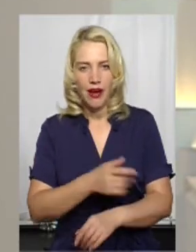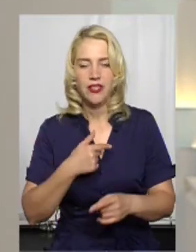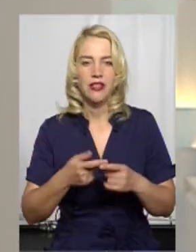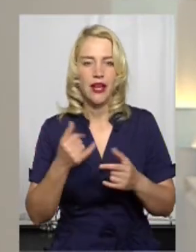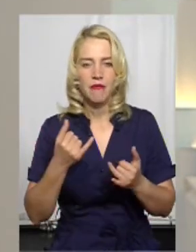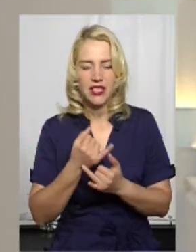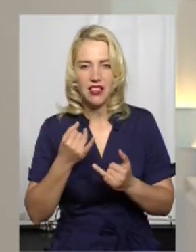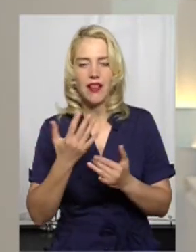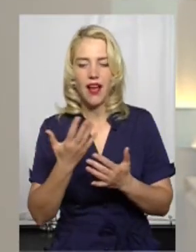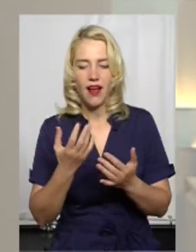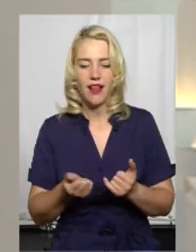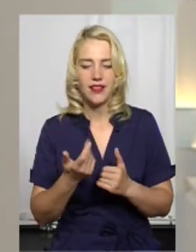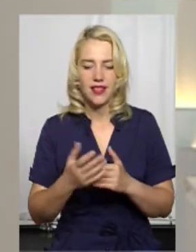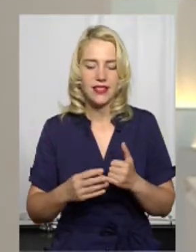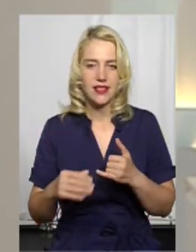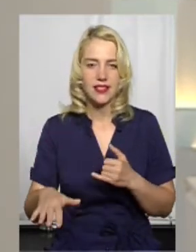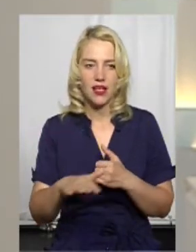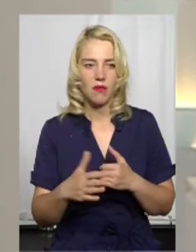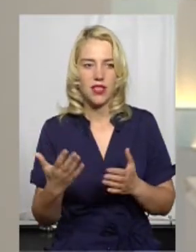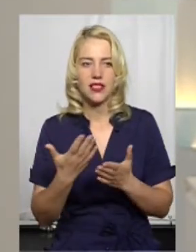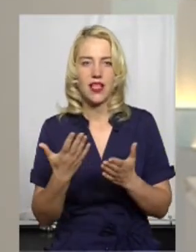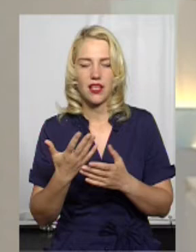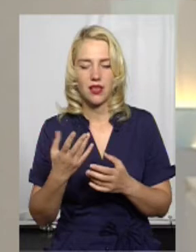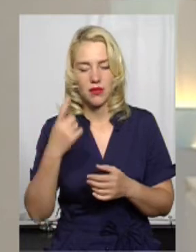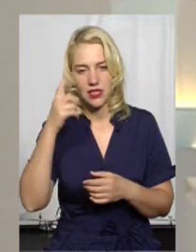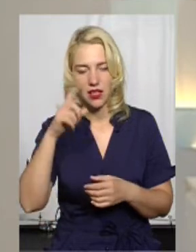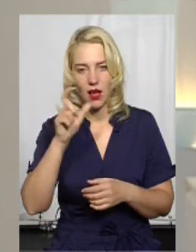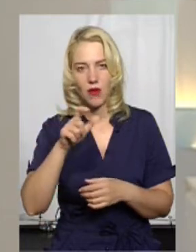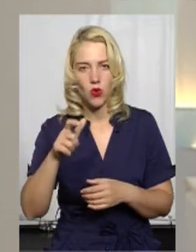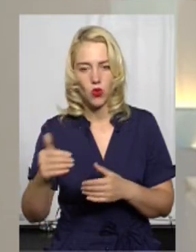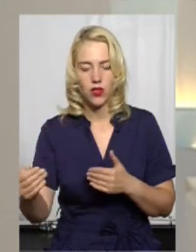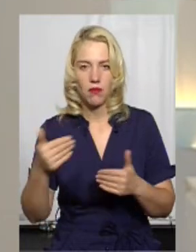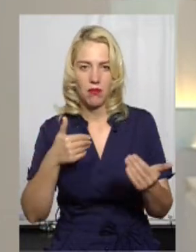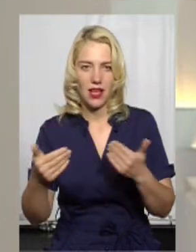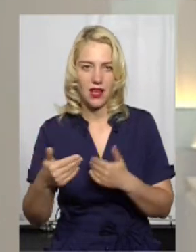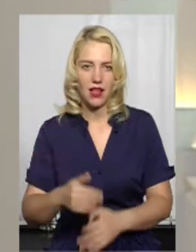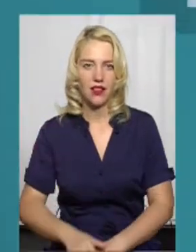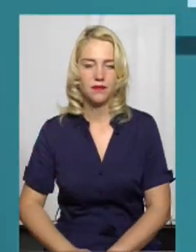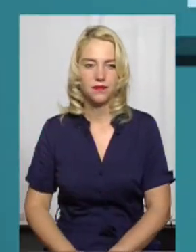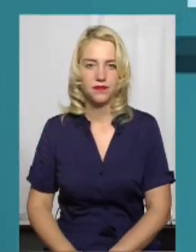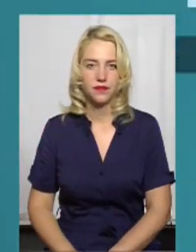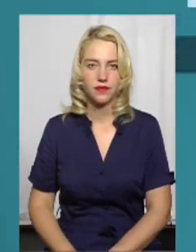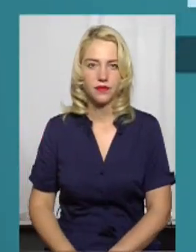якої кількості землі і за якими саме знаннями люди приїхали. Дивімось.